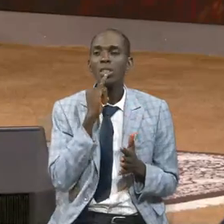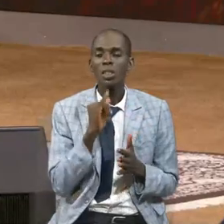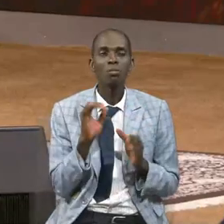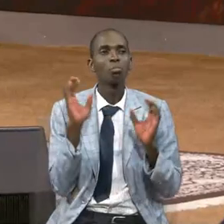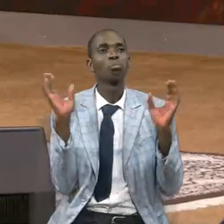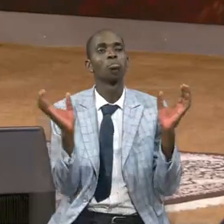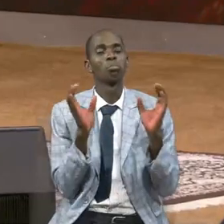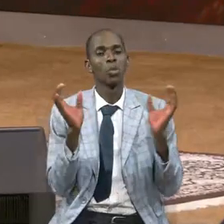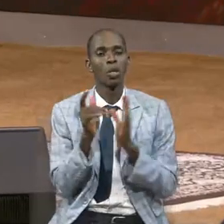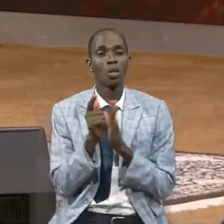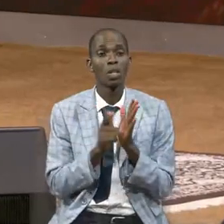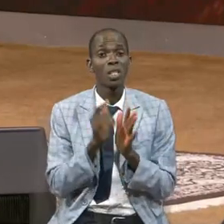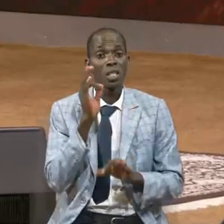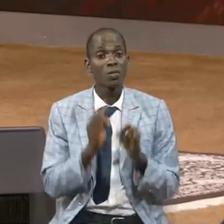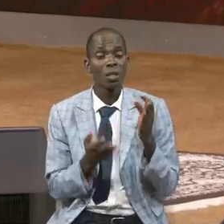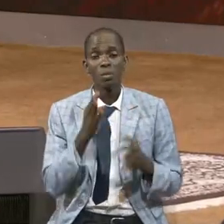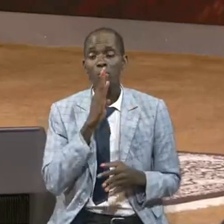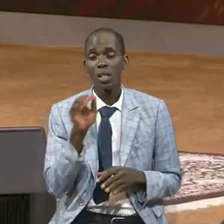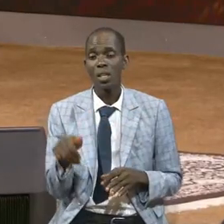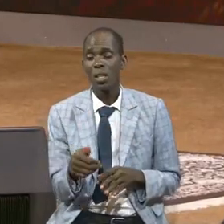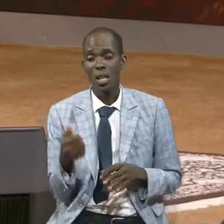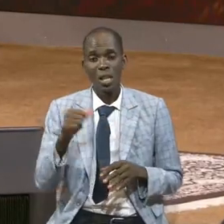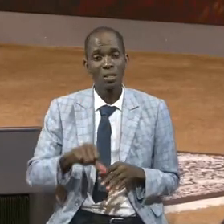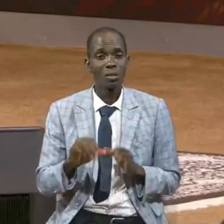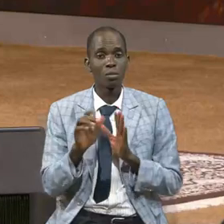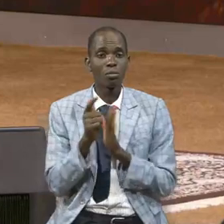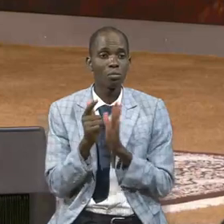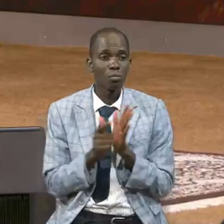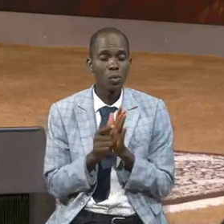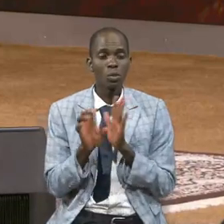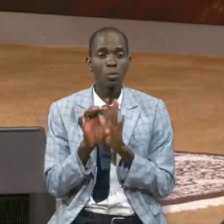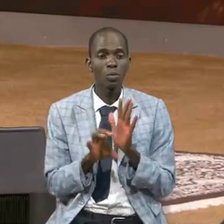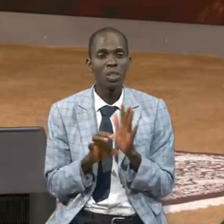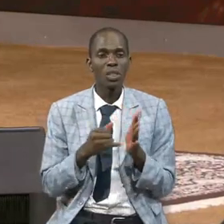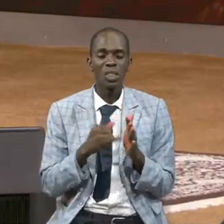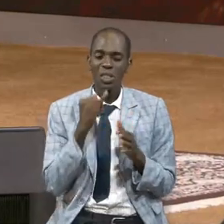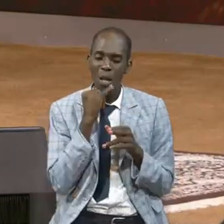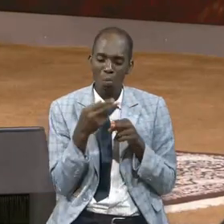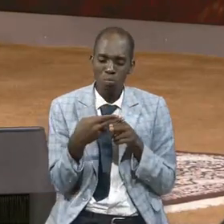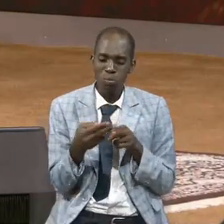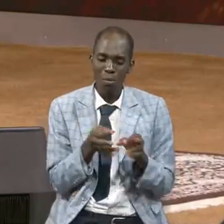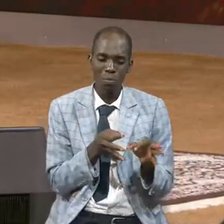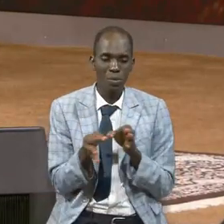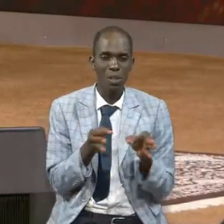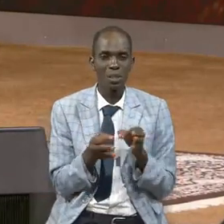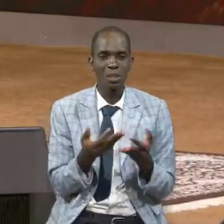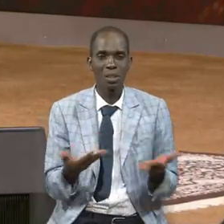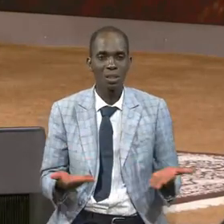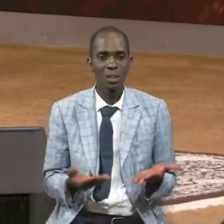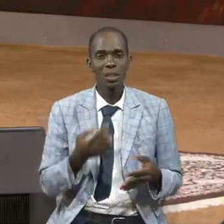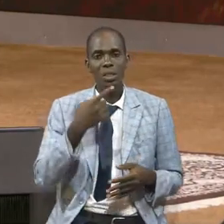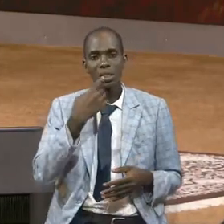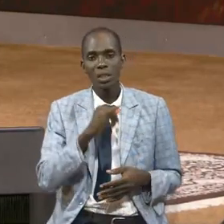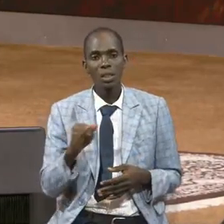la loi morale et non cérémoniale, et ce qui peut encore y avoir se résume dans cette parole. Tu